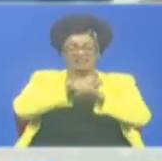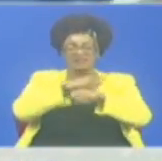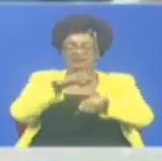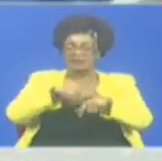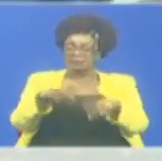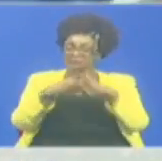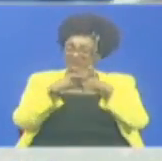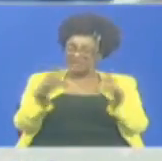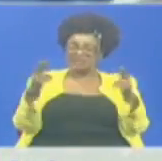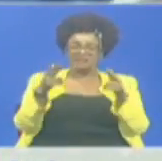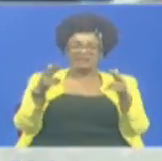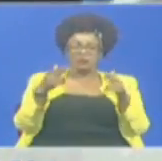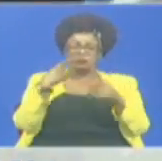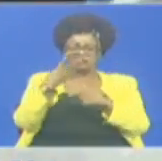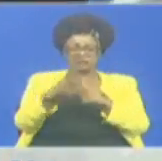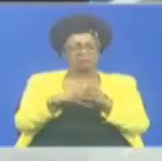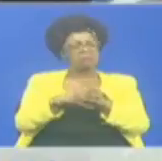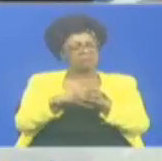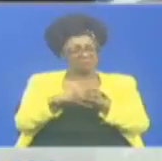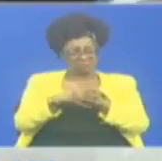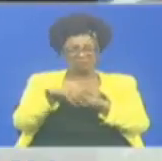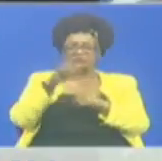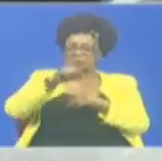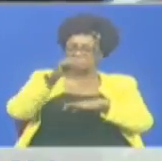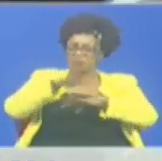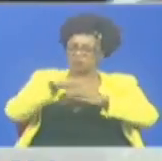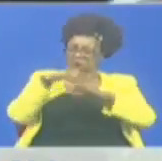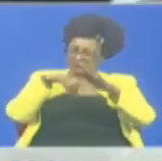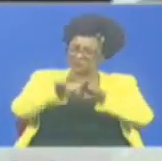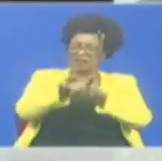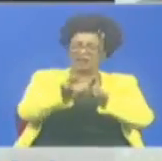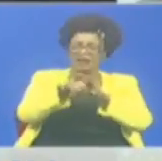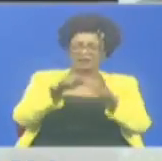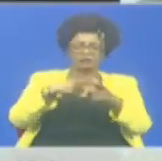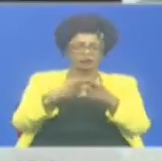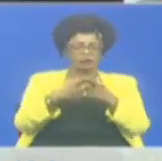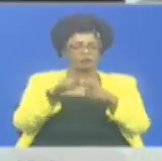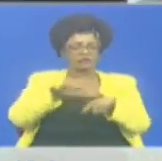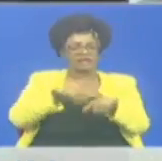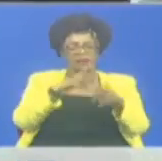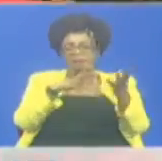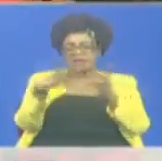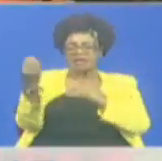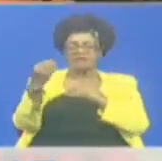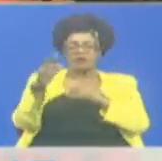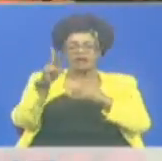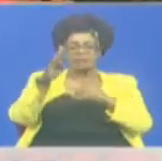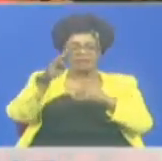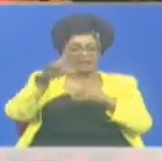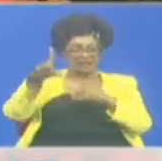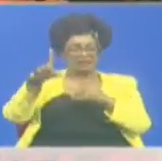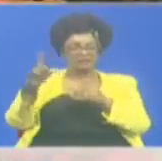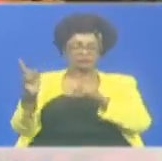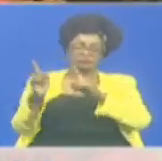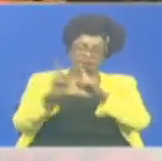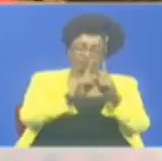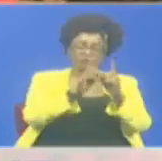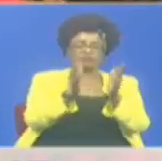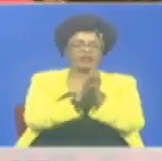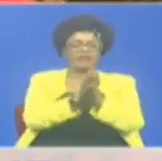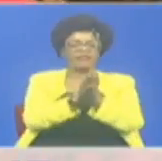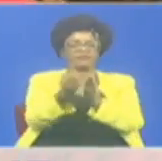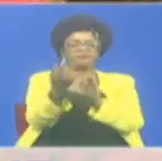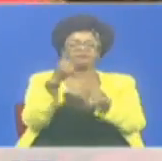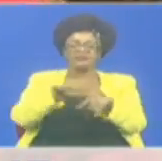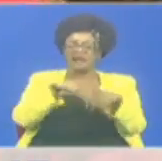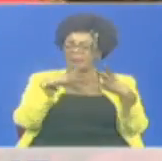kucheza na sisi huko mbele tukaona kumbe ataweza make a good striker. Sasa hata wakati nilitoka ngaenda Kenya Brewers nilimchukua ngaenda naye Kenya Brewers. Na wakati nilitoka